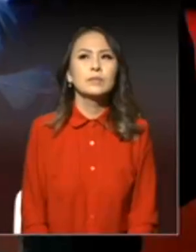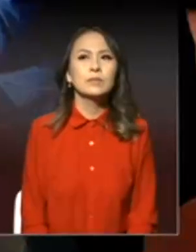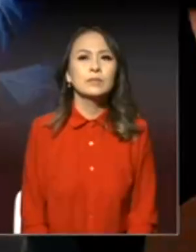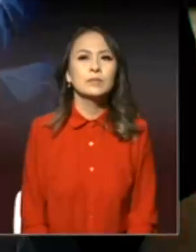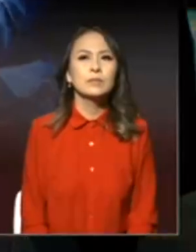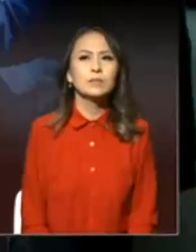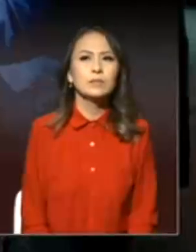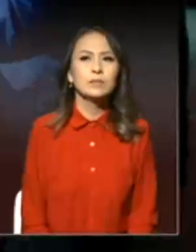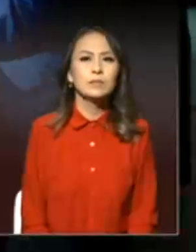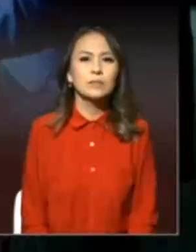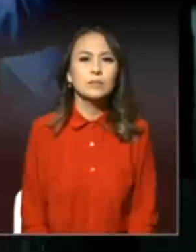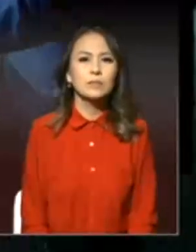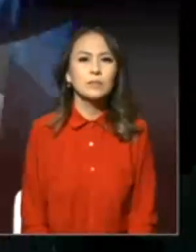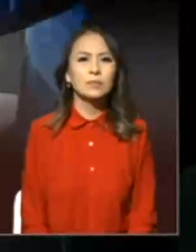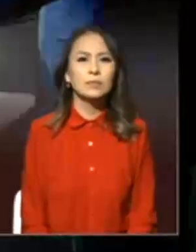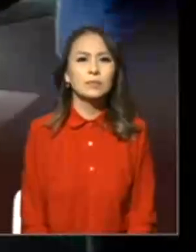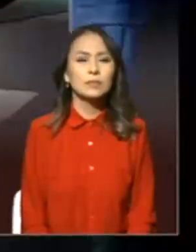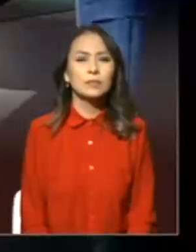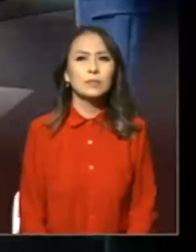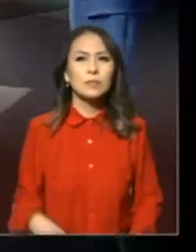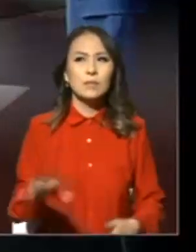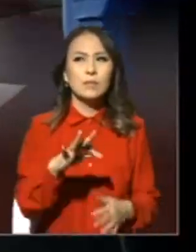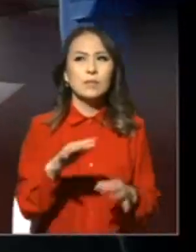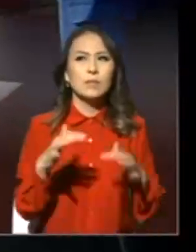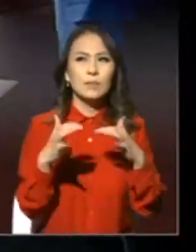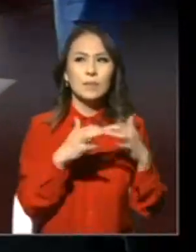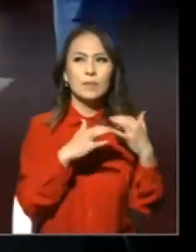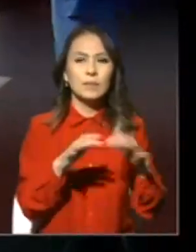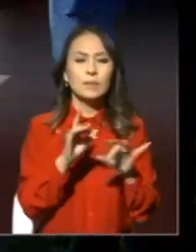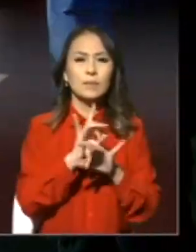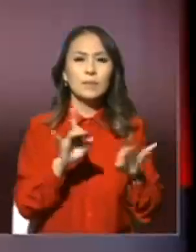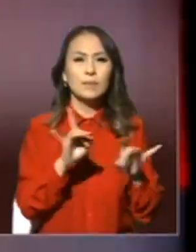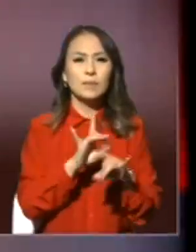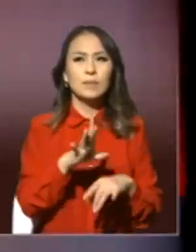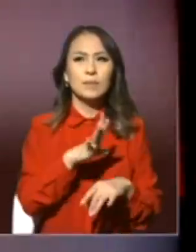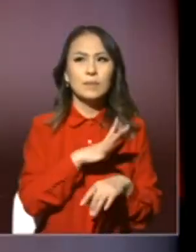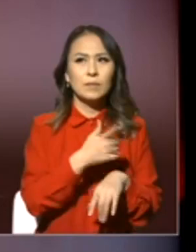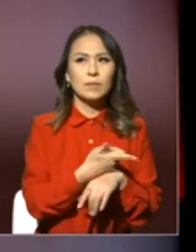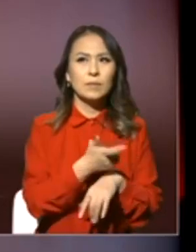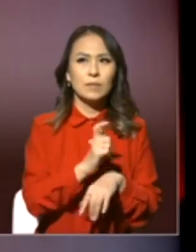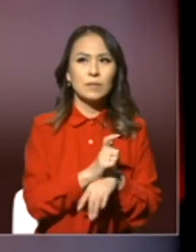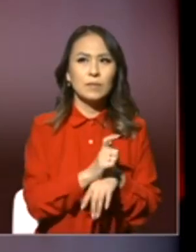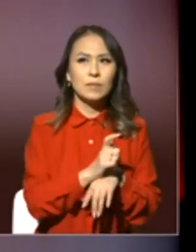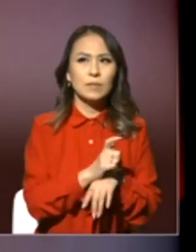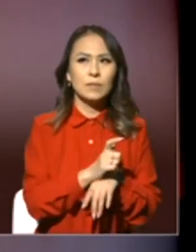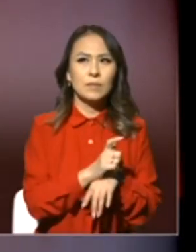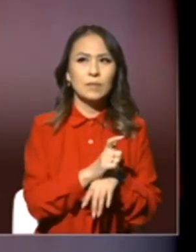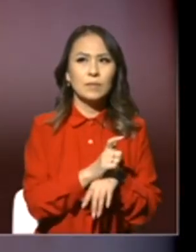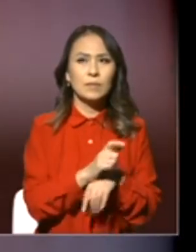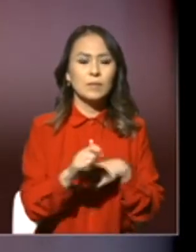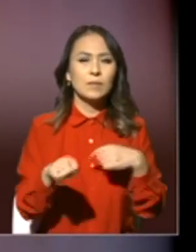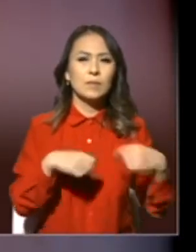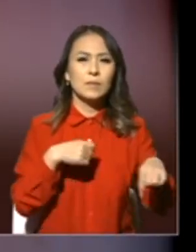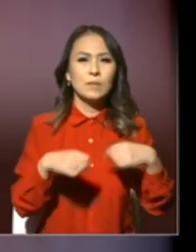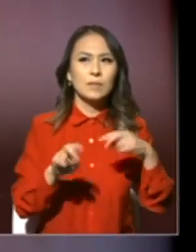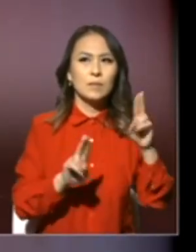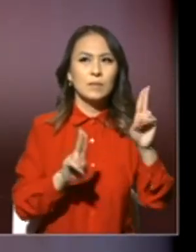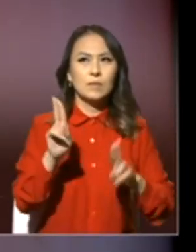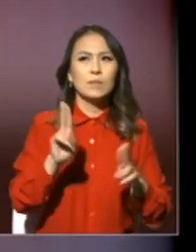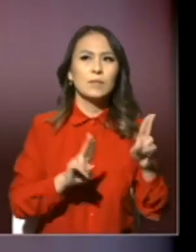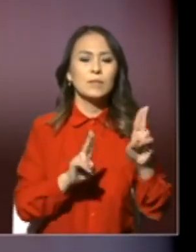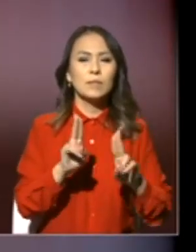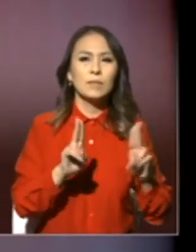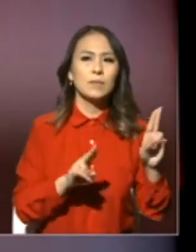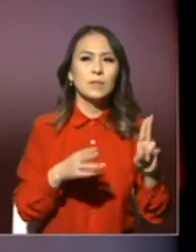болса. Мына жерде әріптестеріміз таласуға болатын сияқты пікір таласуға айта аламыз. Әріптестеріміз өте мынау сауданың механизмін толық